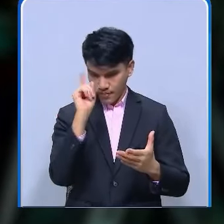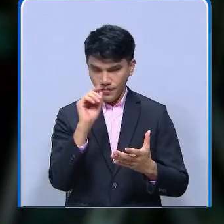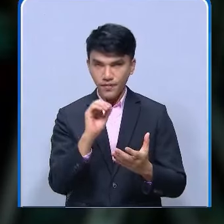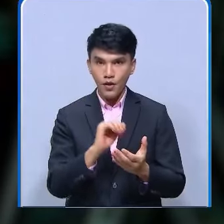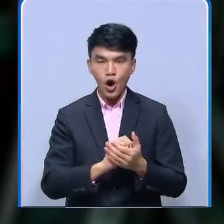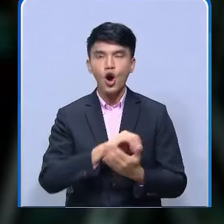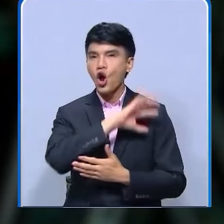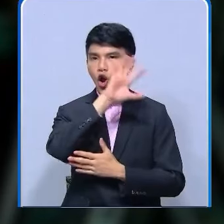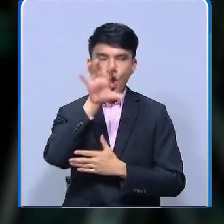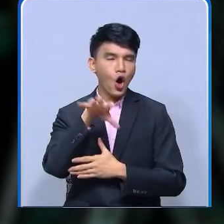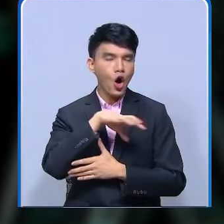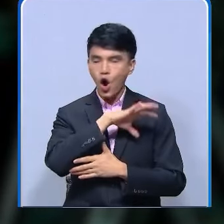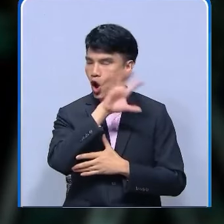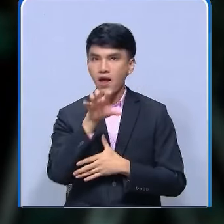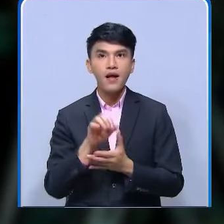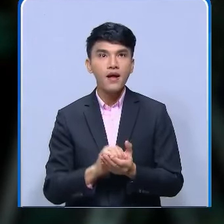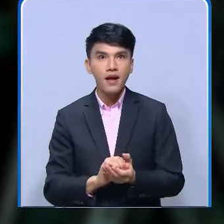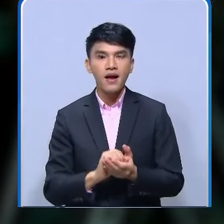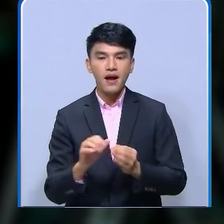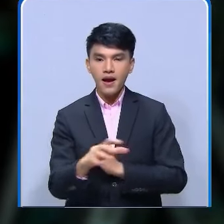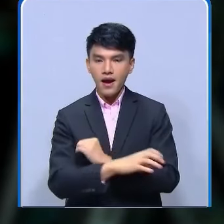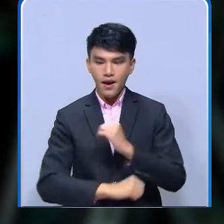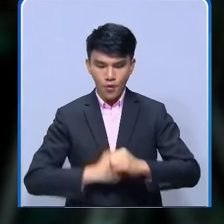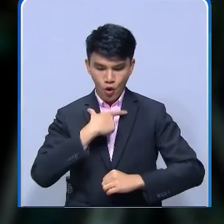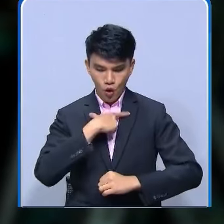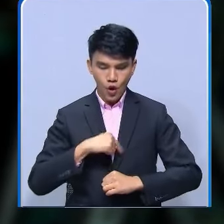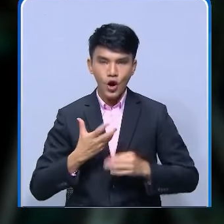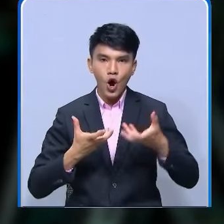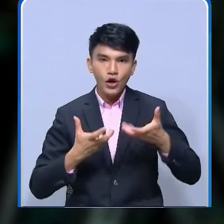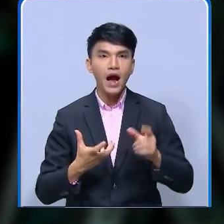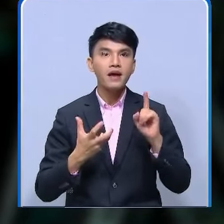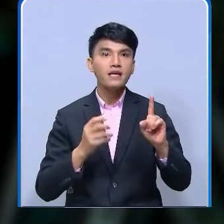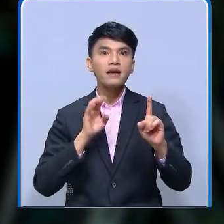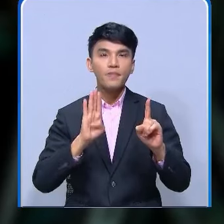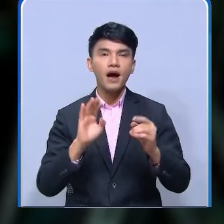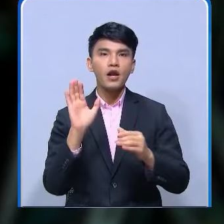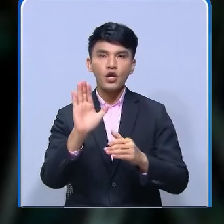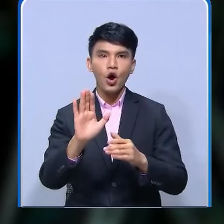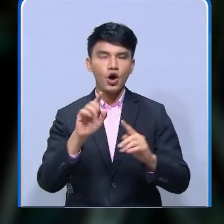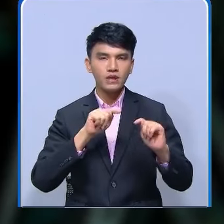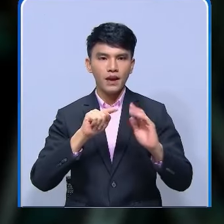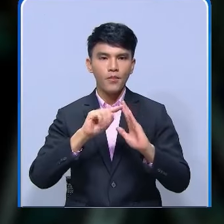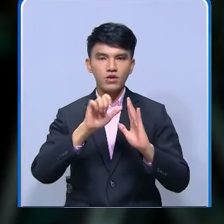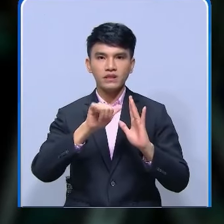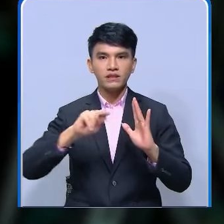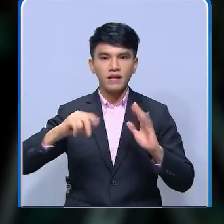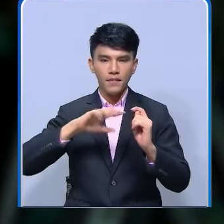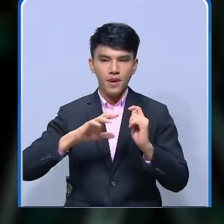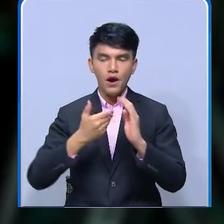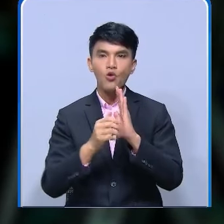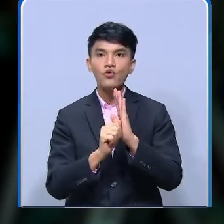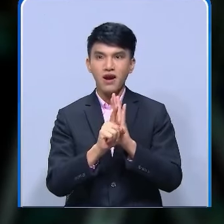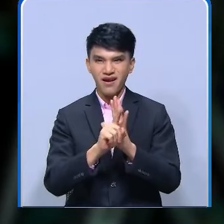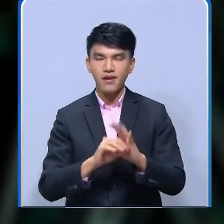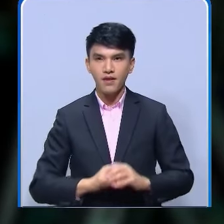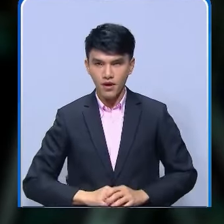อกลวงผู้เสียหายแล้วขโมยสร้อยคอทองคำน้ำหนัก1บาทในพื้นที่ตำบลเชียงพินอำเภอเมืองจังหวัดอุดรธานี